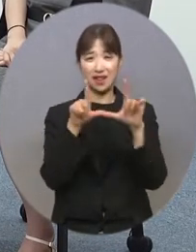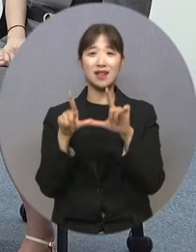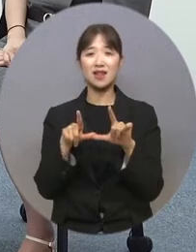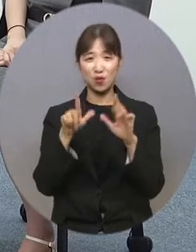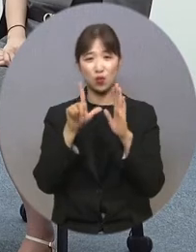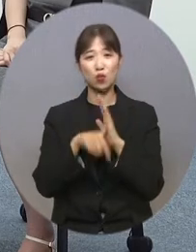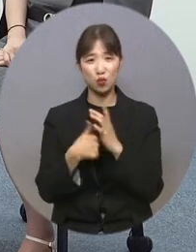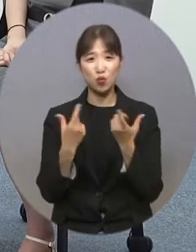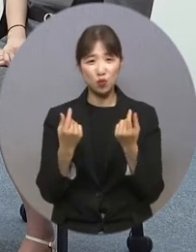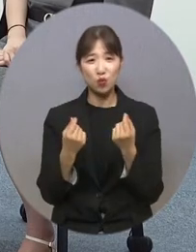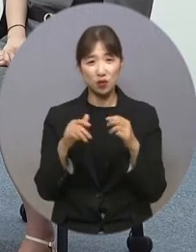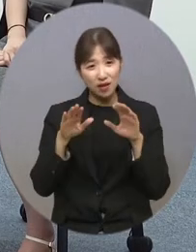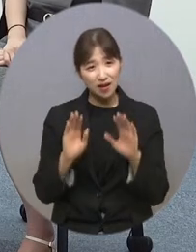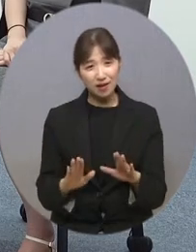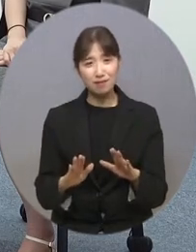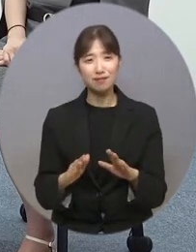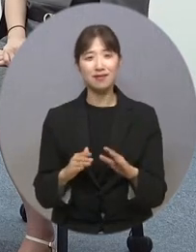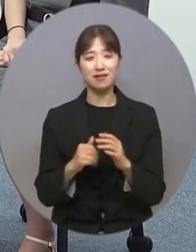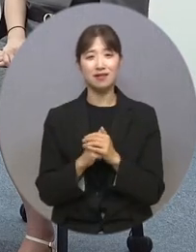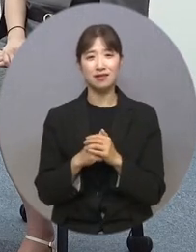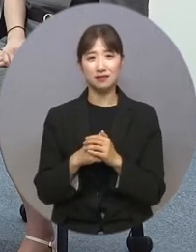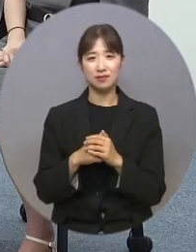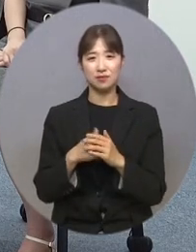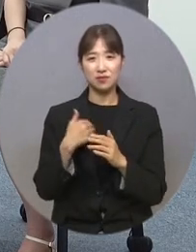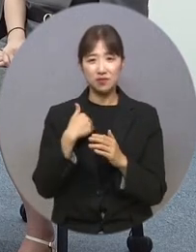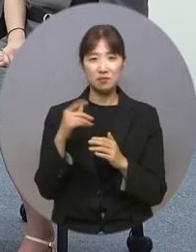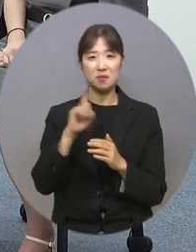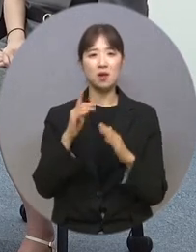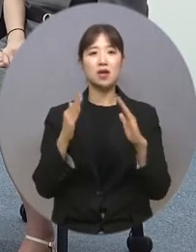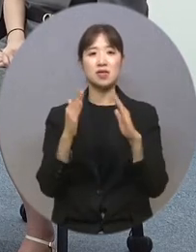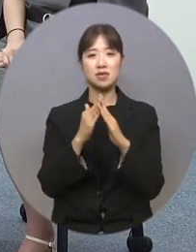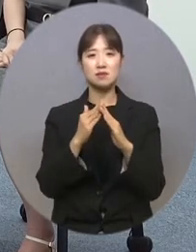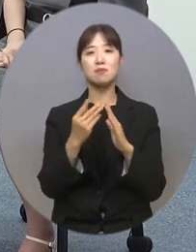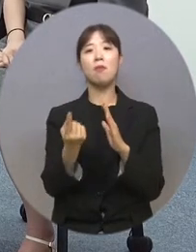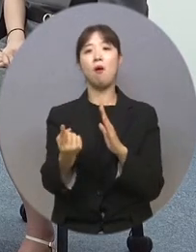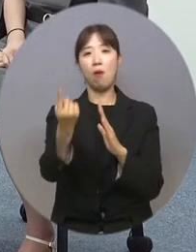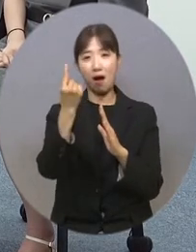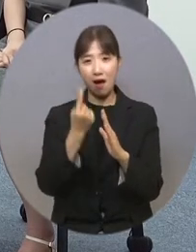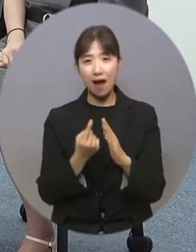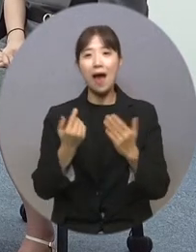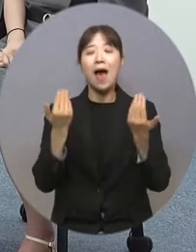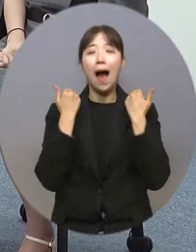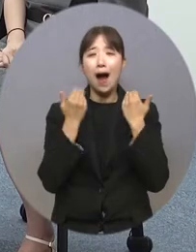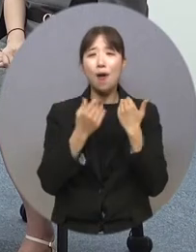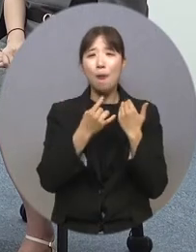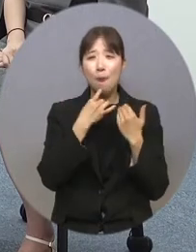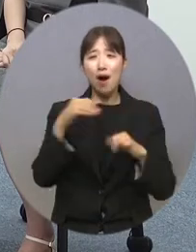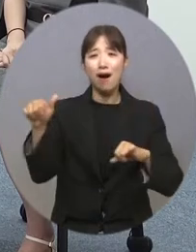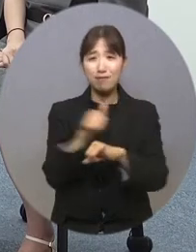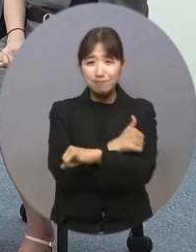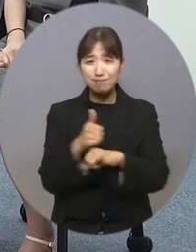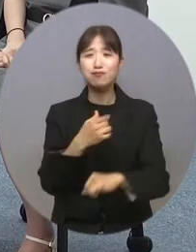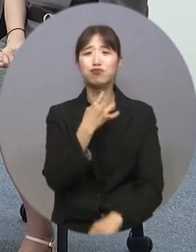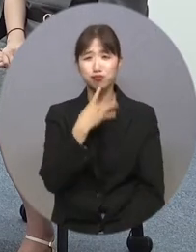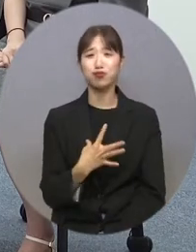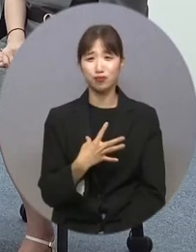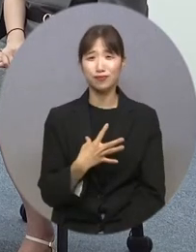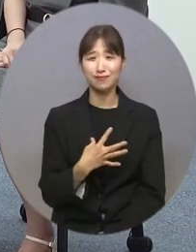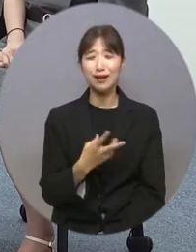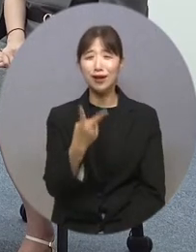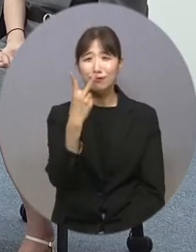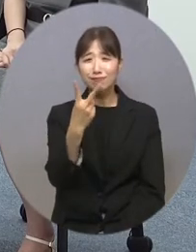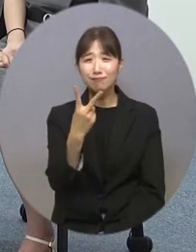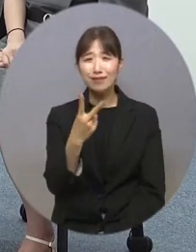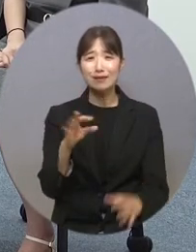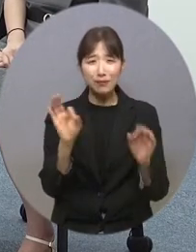이제 이제 집에 안들어 같거든요 저 얘기 나오는게 집에서 나와서 이제 학교만 간건데 저희 얘기에 순서가 예